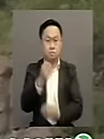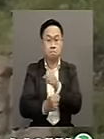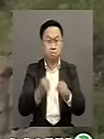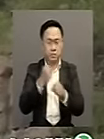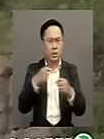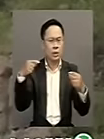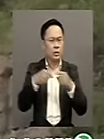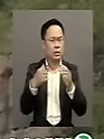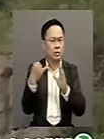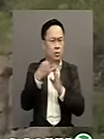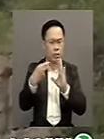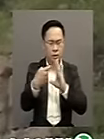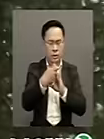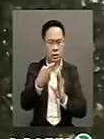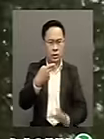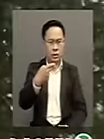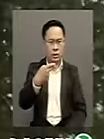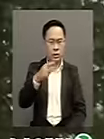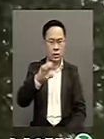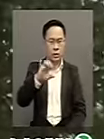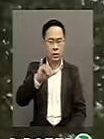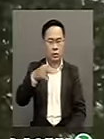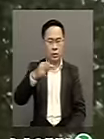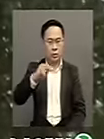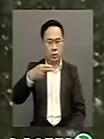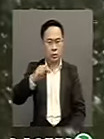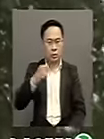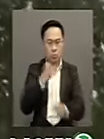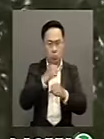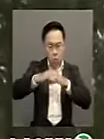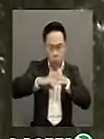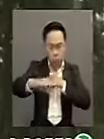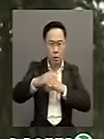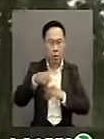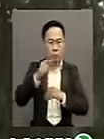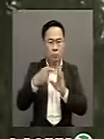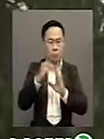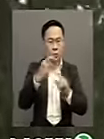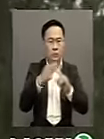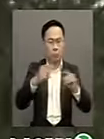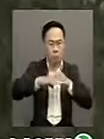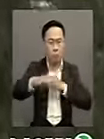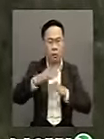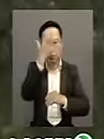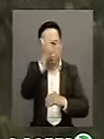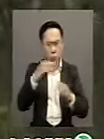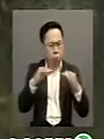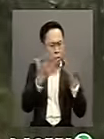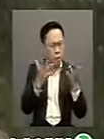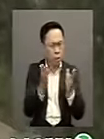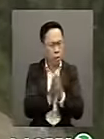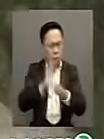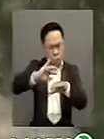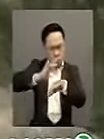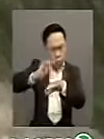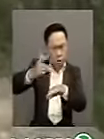ที่อยู่ในมณฑลเหลียวหนิงถูกซ่อมแซมด้วยการลาดคอนกรีตเป็นทางเรียบต่างจากเดิมที่มีร่องรอยของหินที่ขรุขระไม่เสมอกันตามธรรม